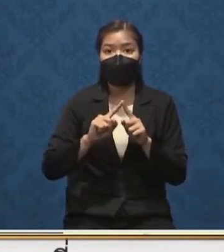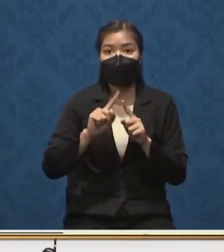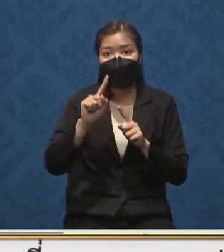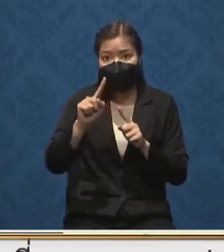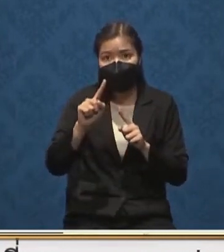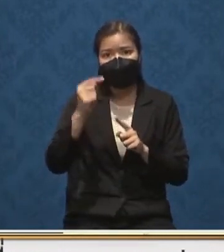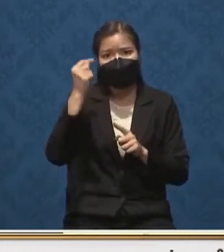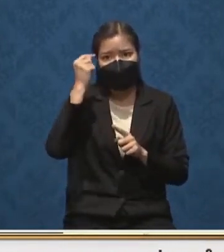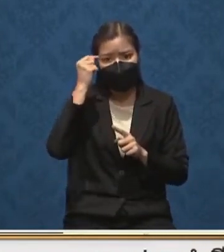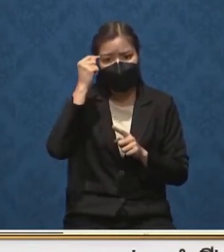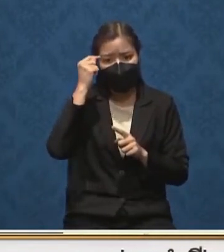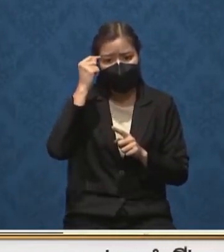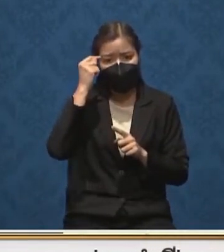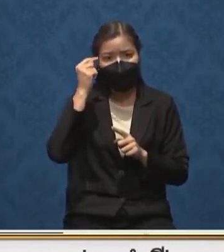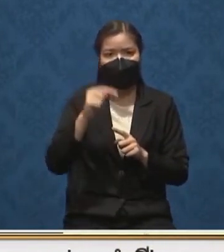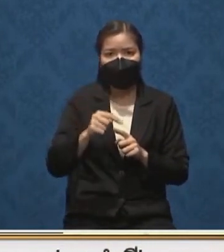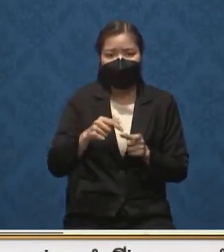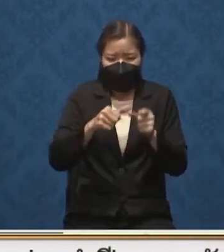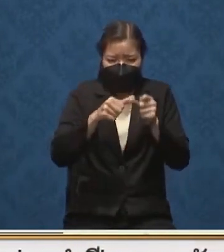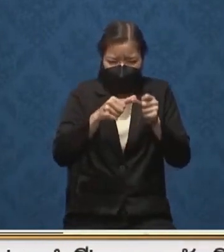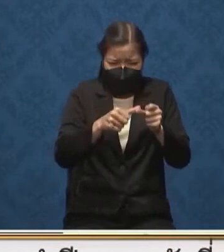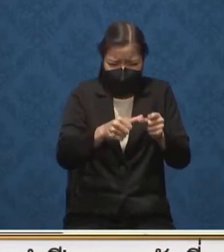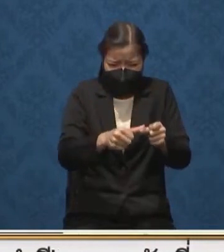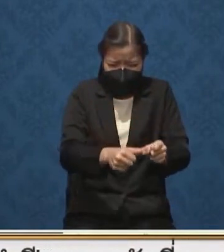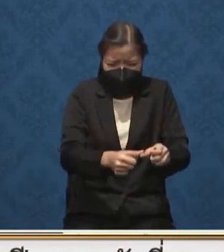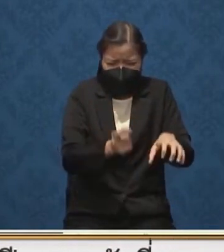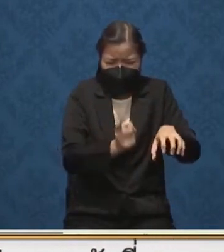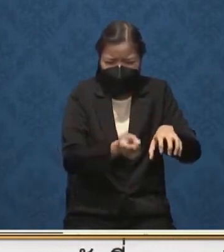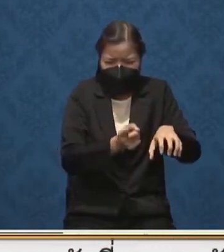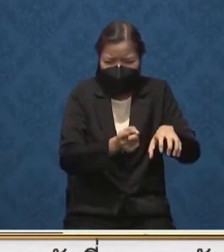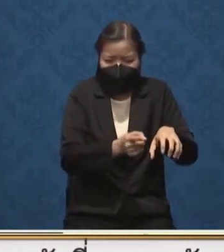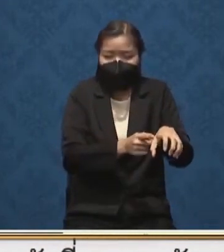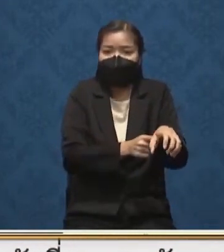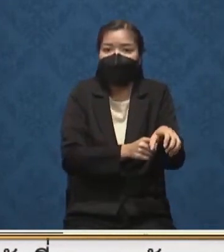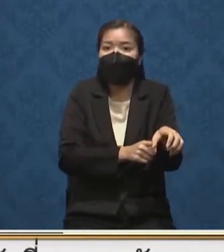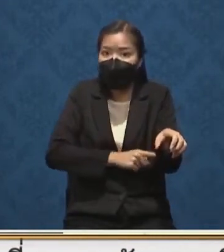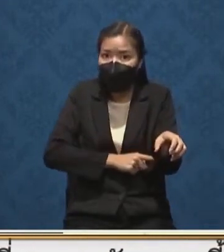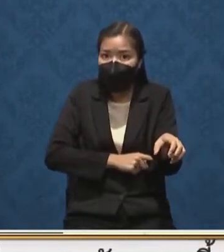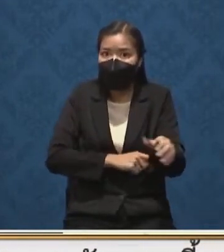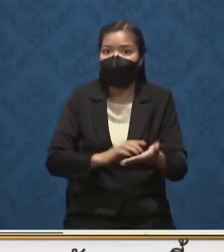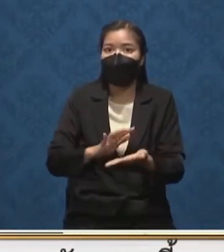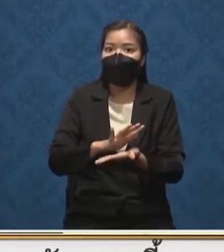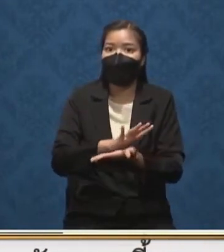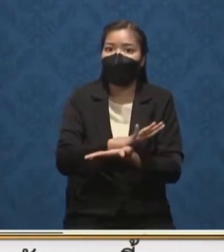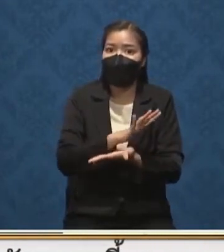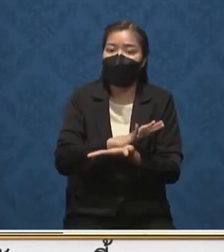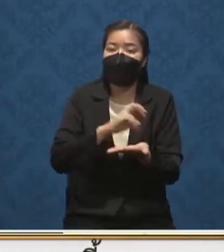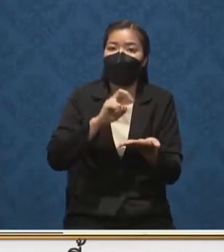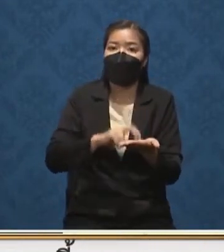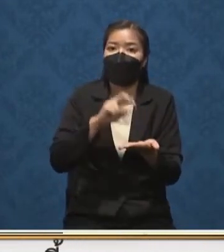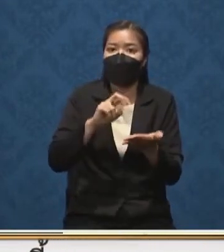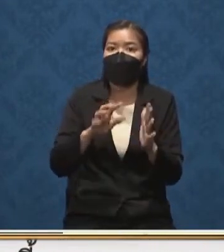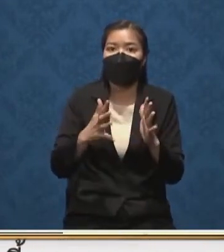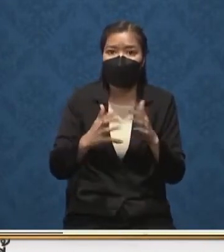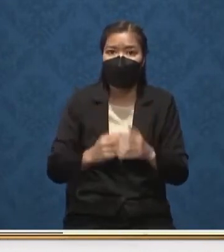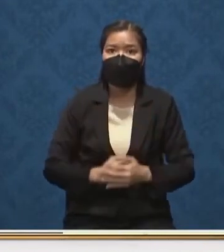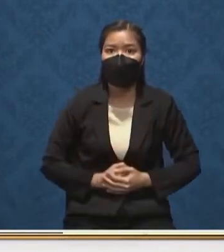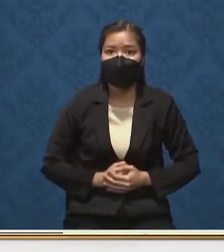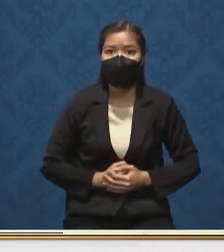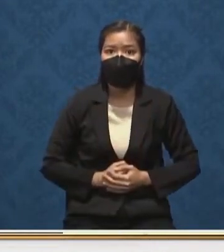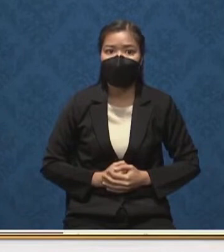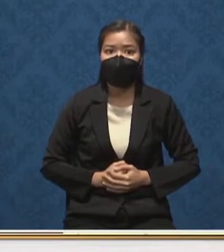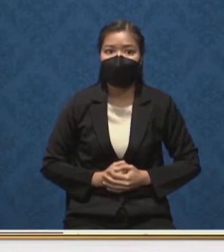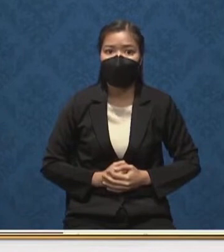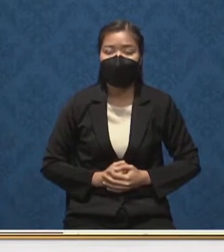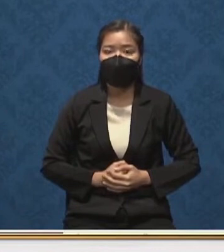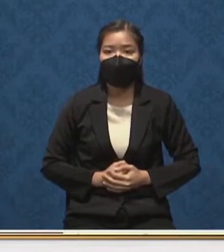แล้วไม่มีเอกสารสิทธิ์พิพาทกับใครพิพาทกับรัฐพิพาทกับประชาชนด้วยกันเ่าช่อง